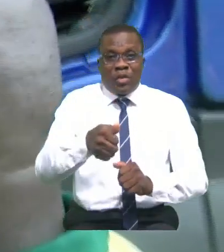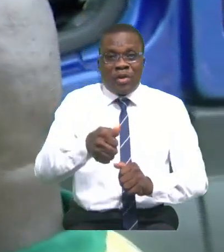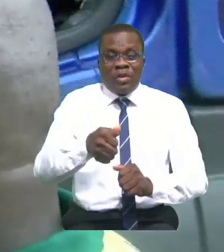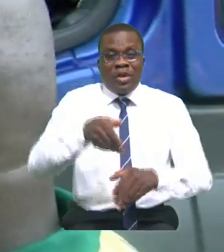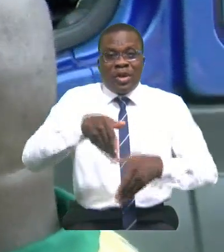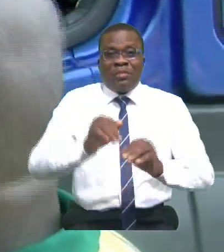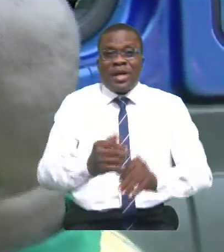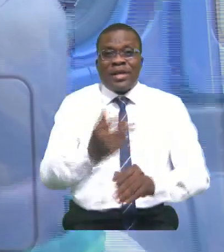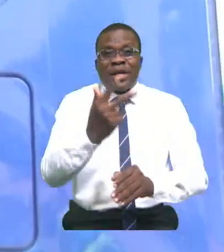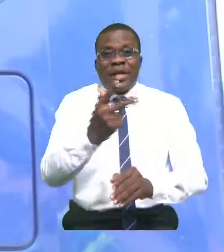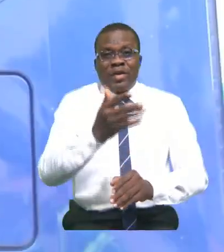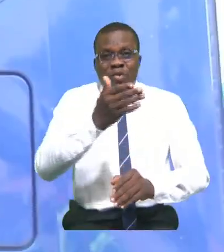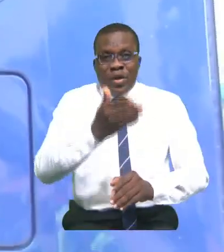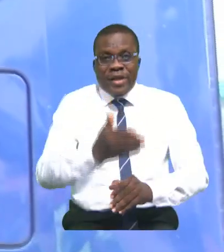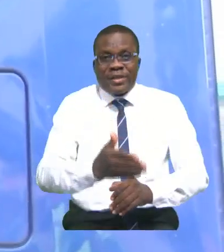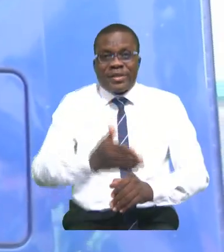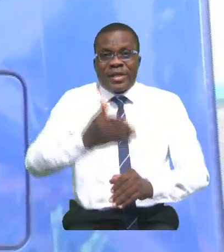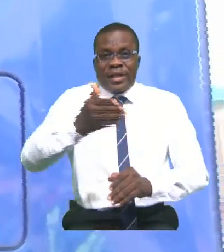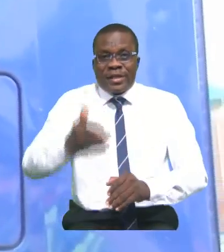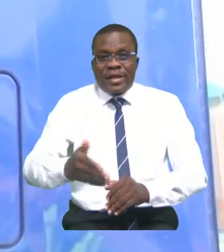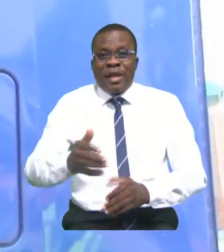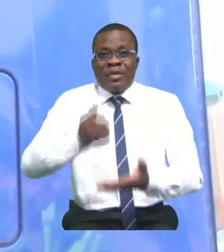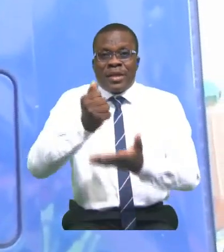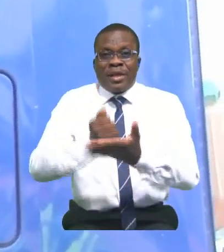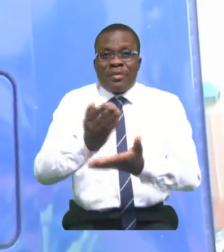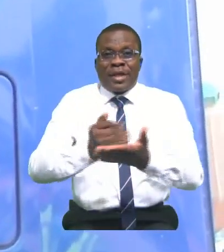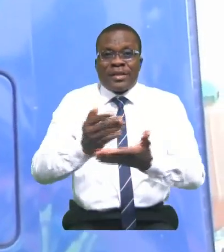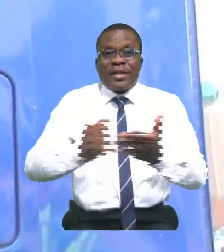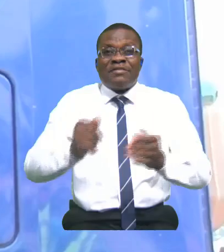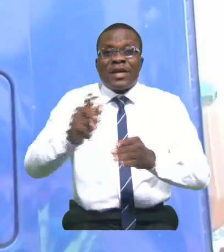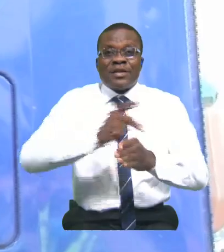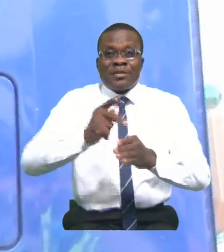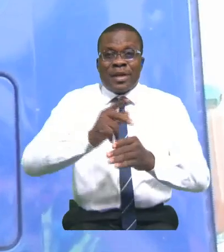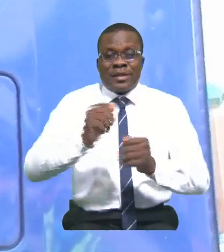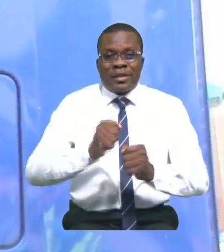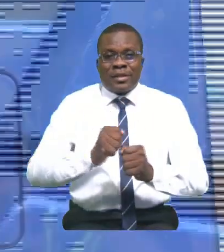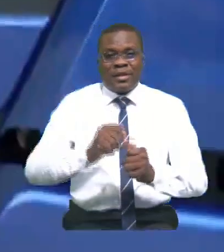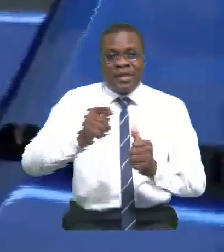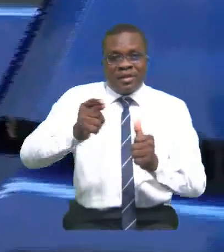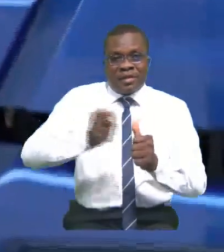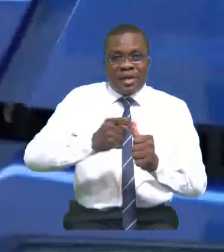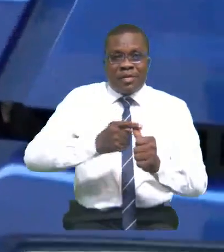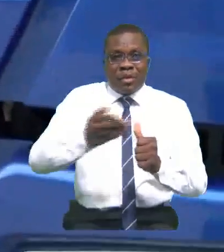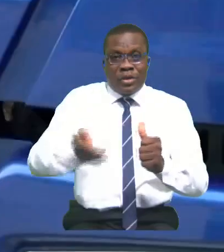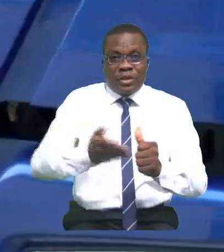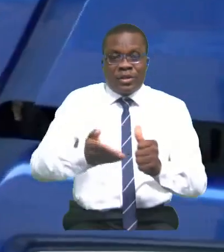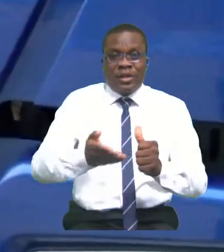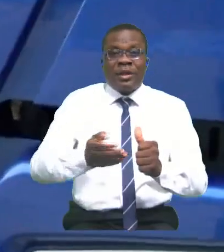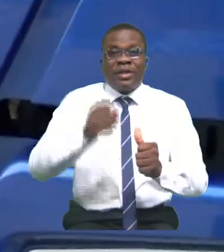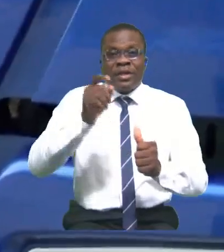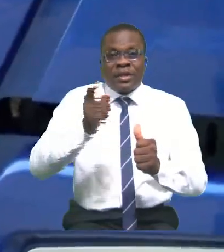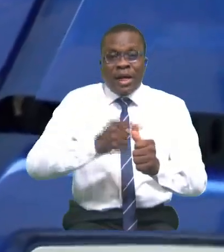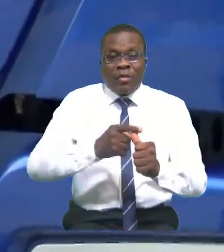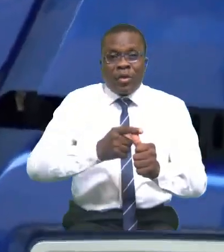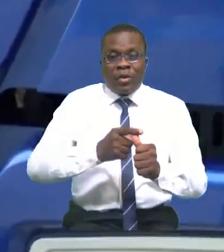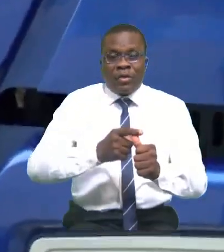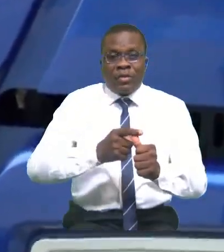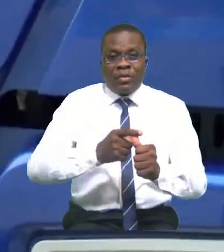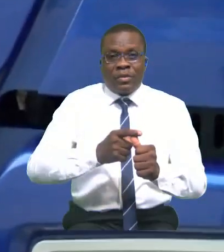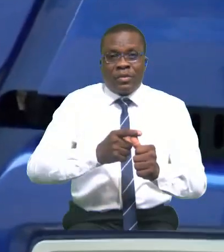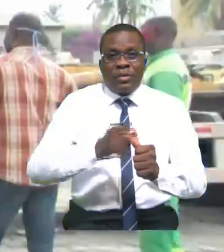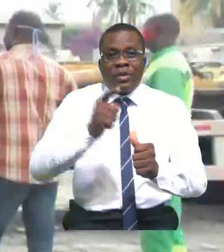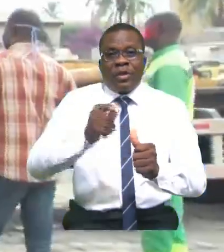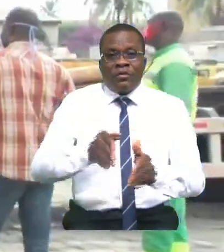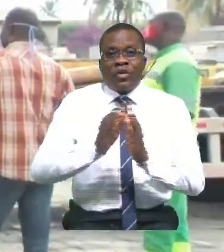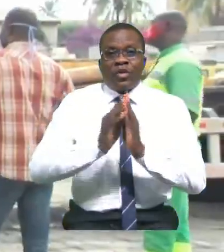trois étapes qui marquent cette phase pratique la première étape ici consiste déjà à demander au